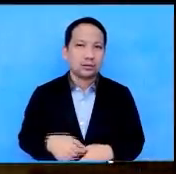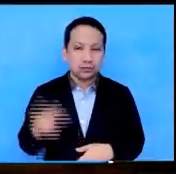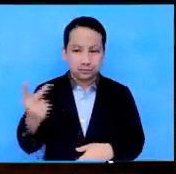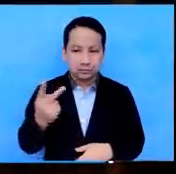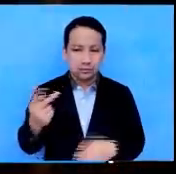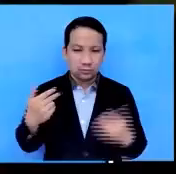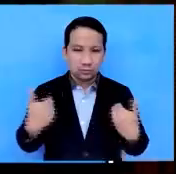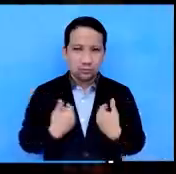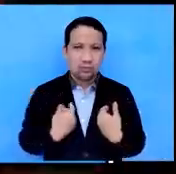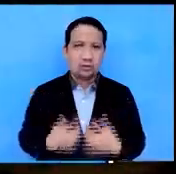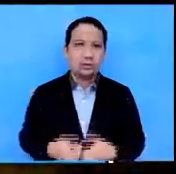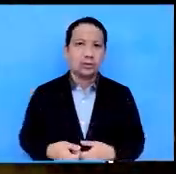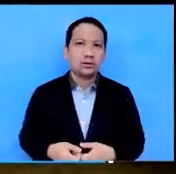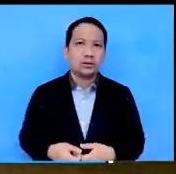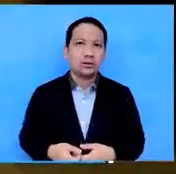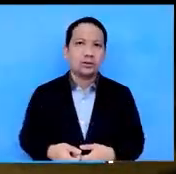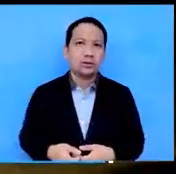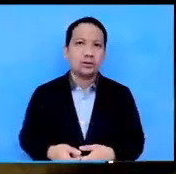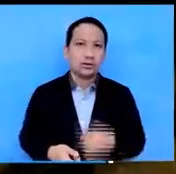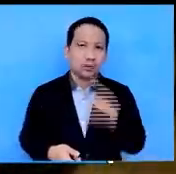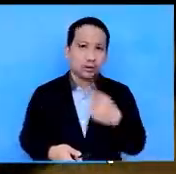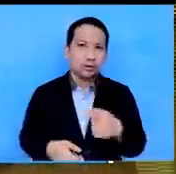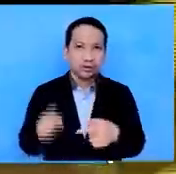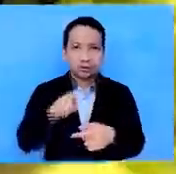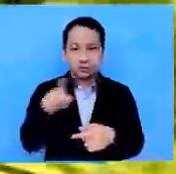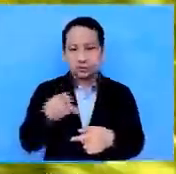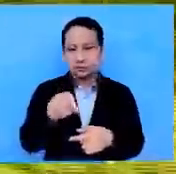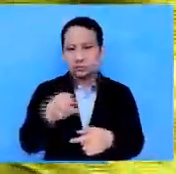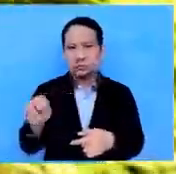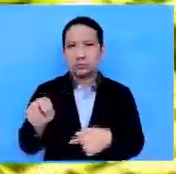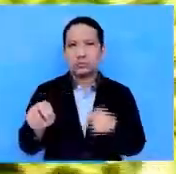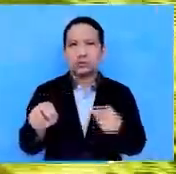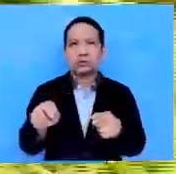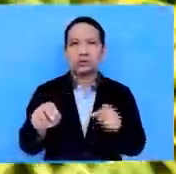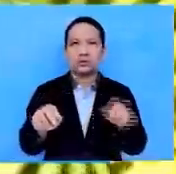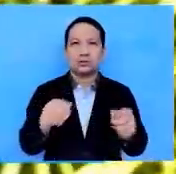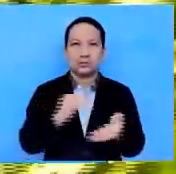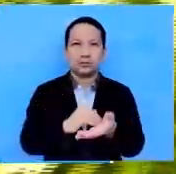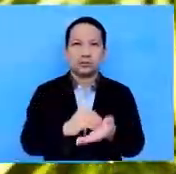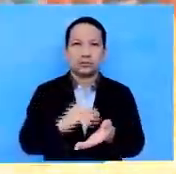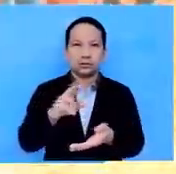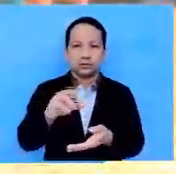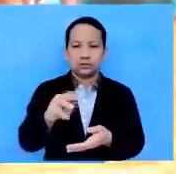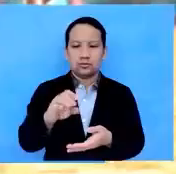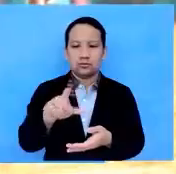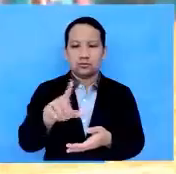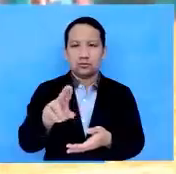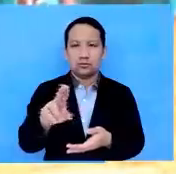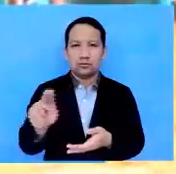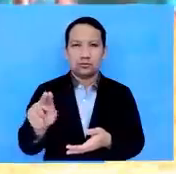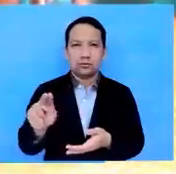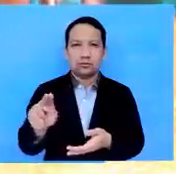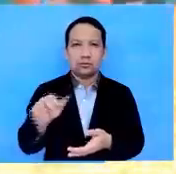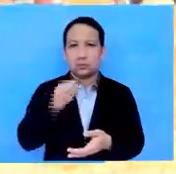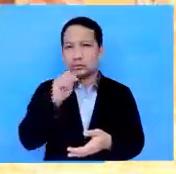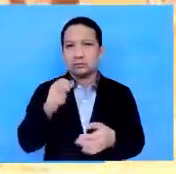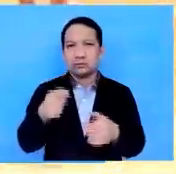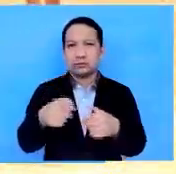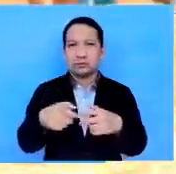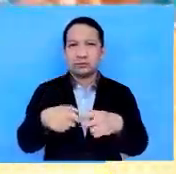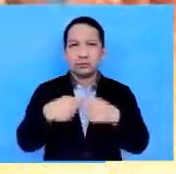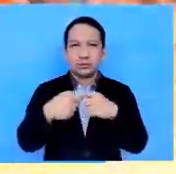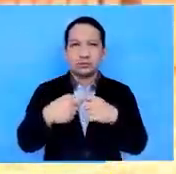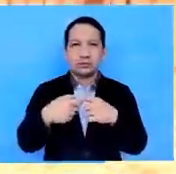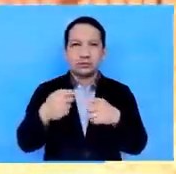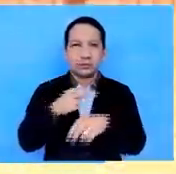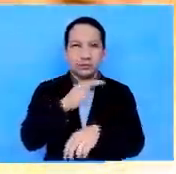hayop ayon sa Zoo and wildlife veterinarian na si Dr Romulo Bernardo hindi natural ang pagsabak sa mga ito